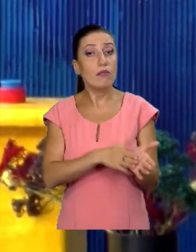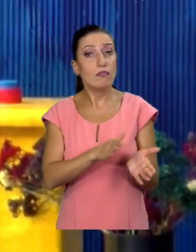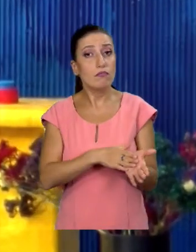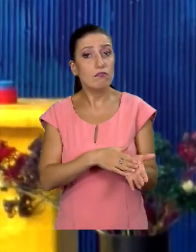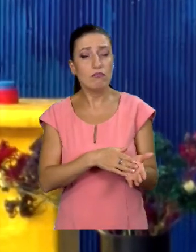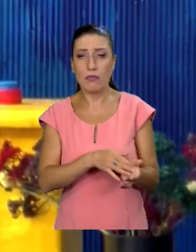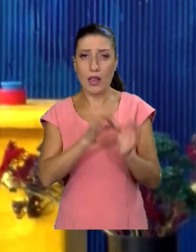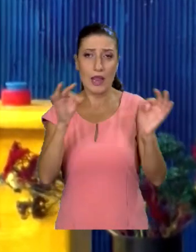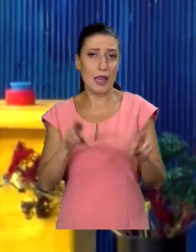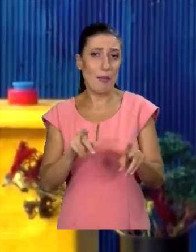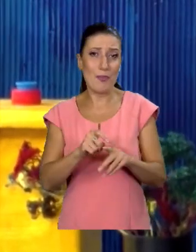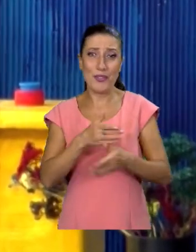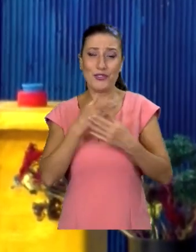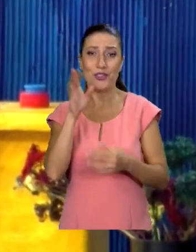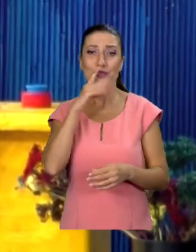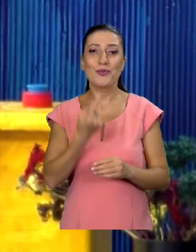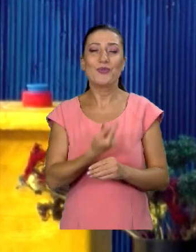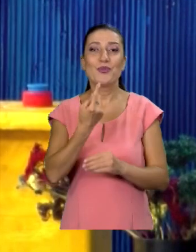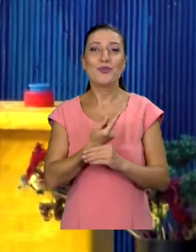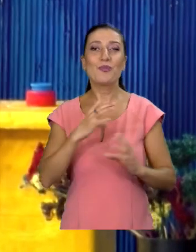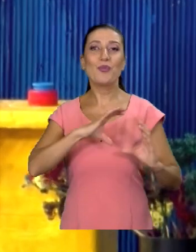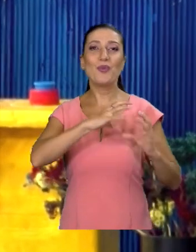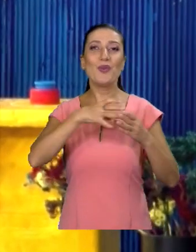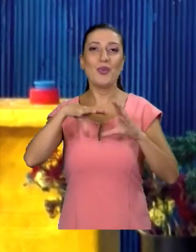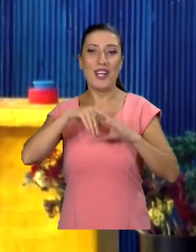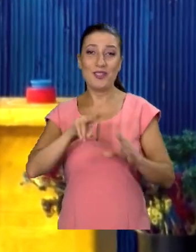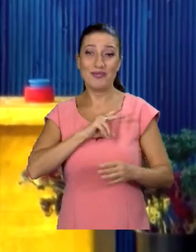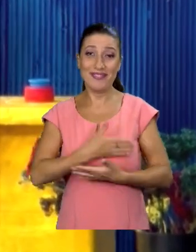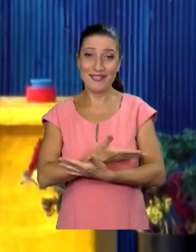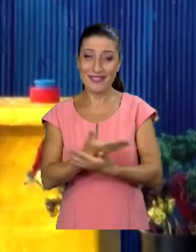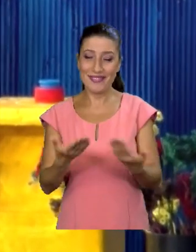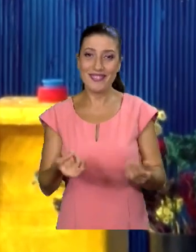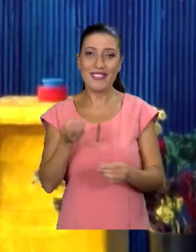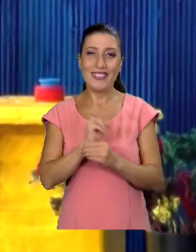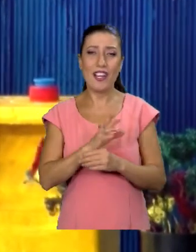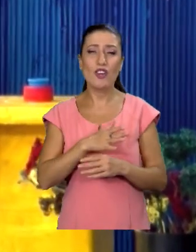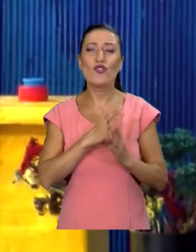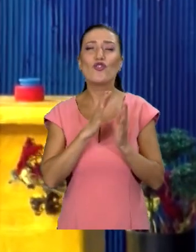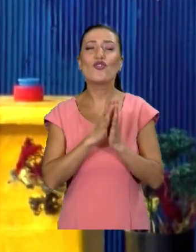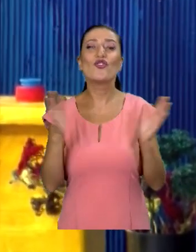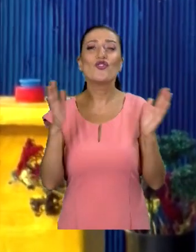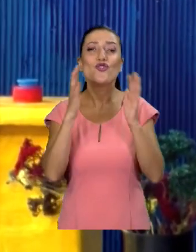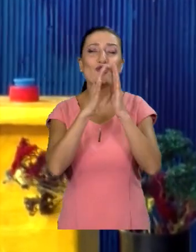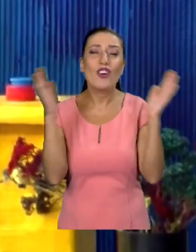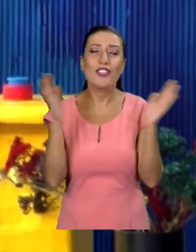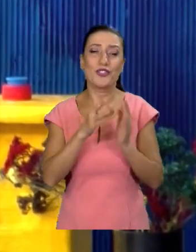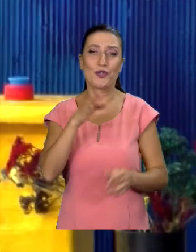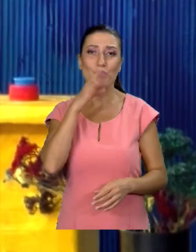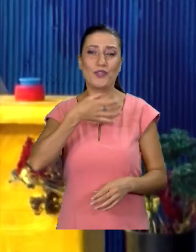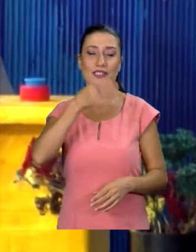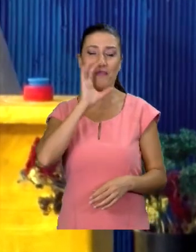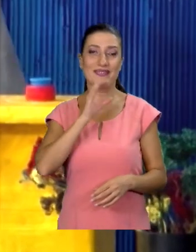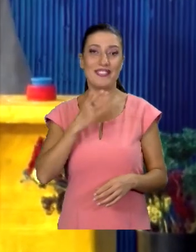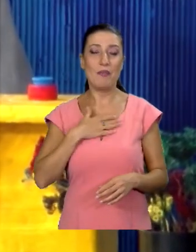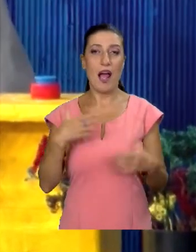chka tsaitakh pyurneri molorak um si eli pastik nere metik nere. Gnank bolbol khmenk isk inch Ես իմ